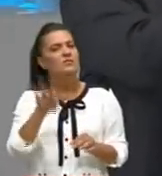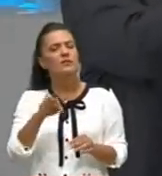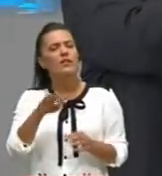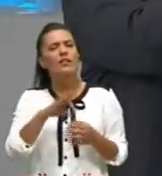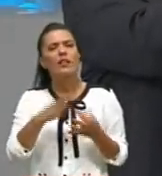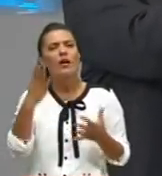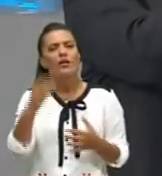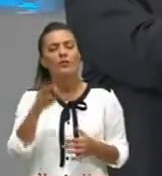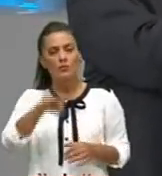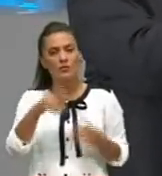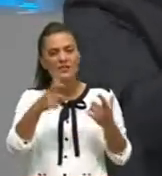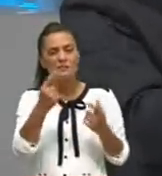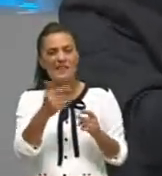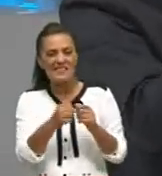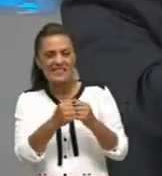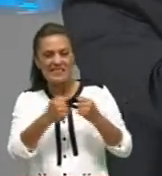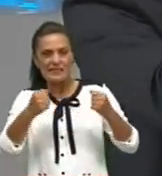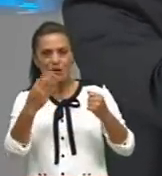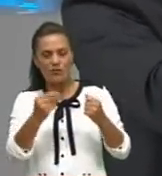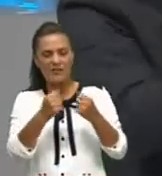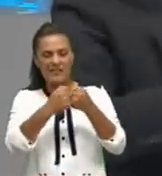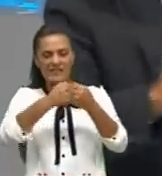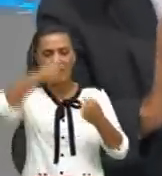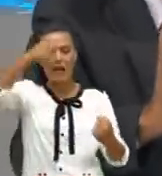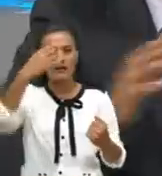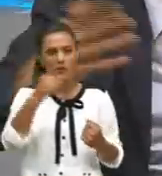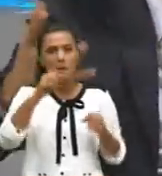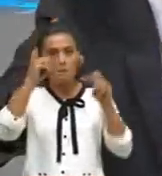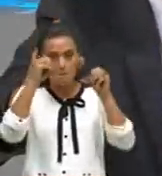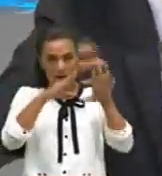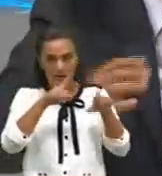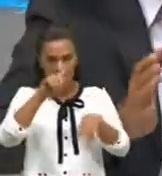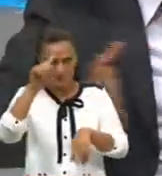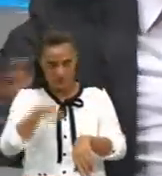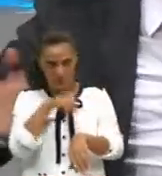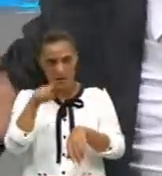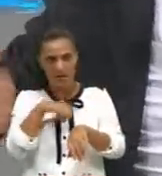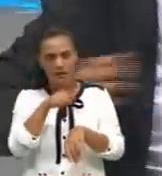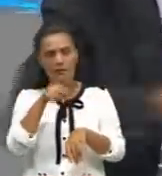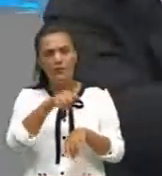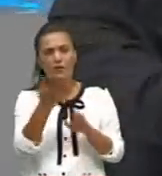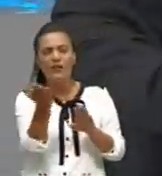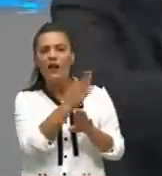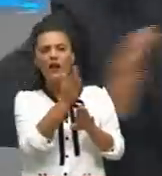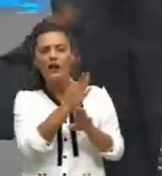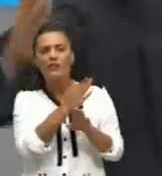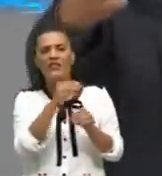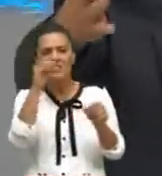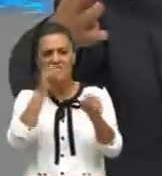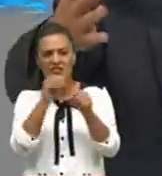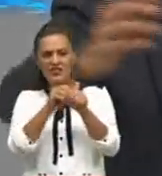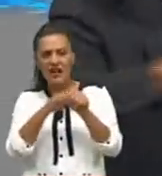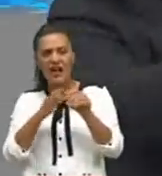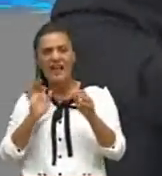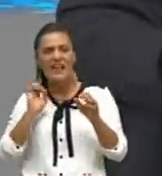Evet. Burası kasıldı. Evet. Burası gerildi. Hı hı. Bıraktığım zaman bu taraf içerisi